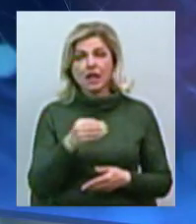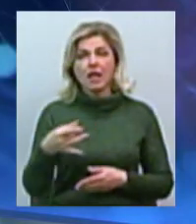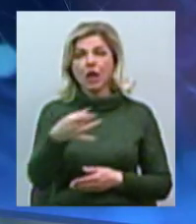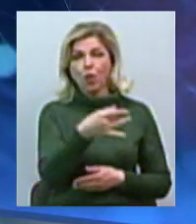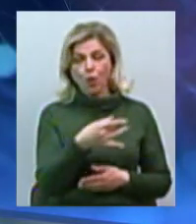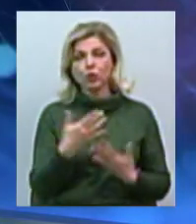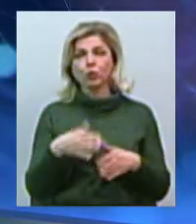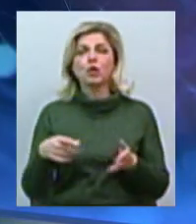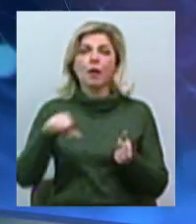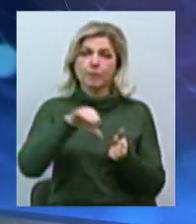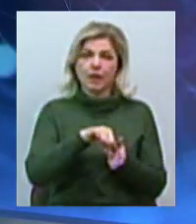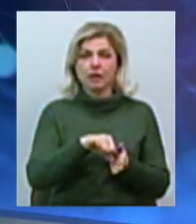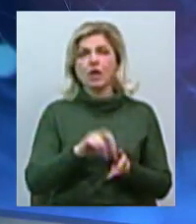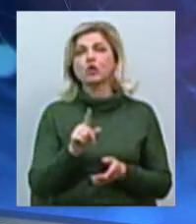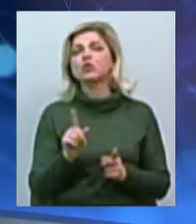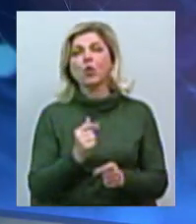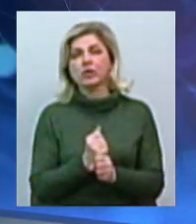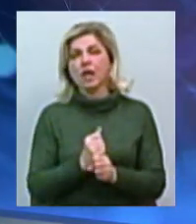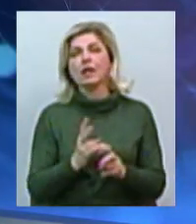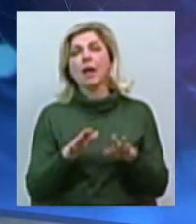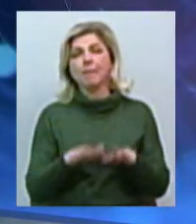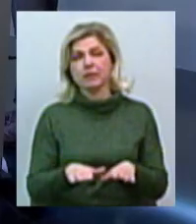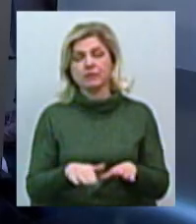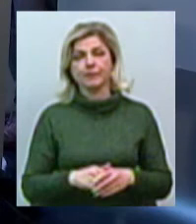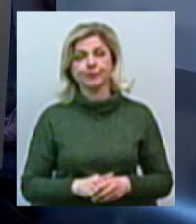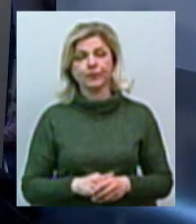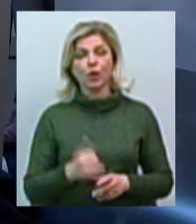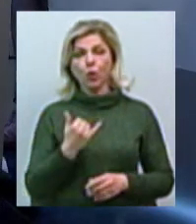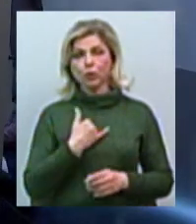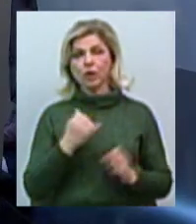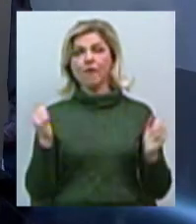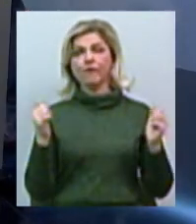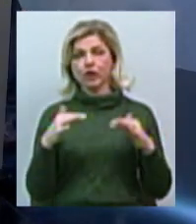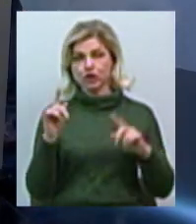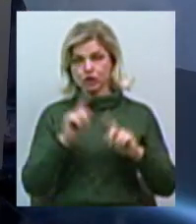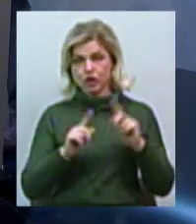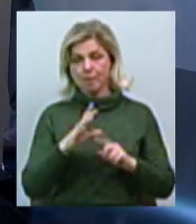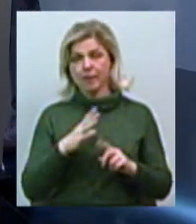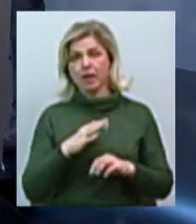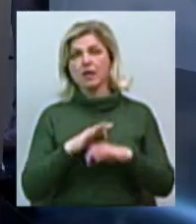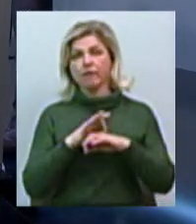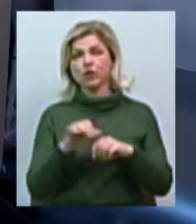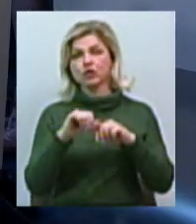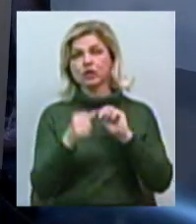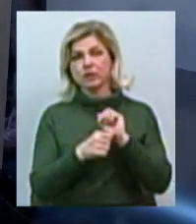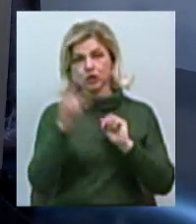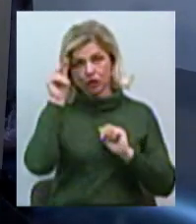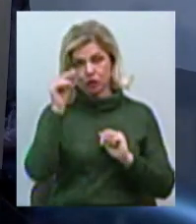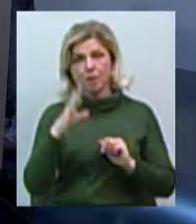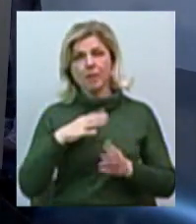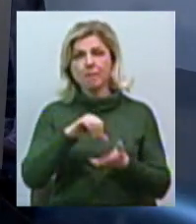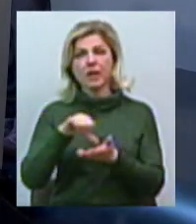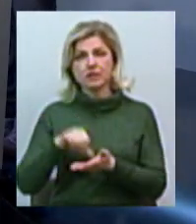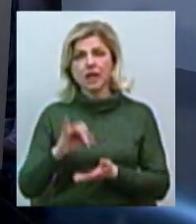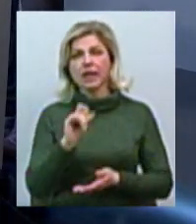приєдналися до них? І що робиться на місцевому рівні? Значить, у нас віче відбулося 16 числа, були представники з усіх регіонів України.